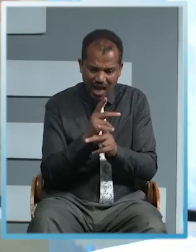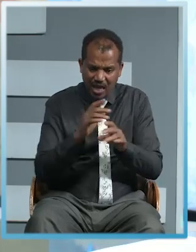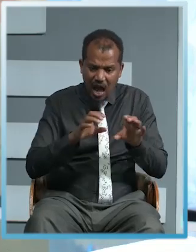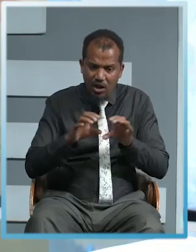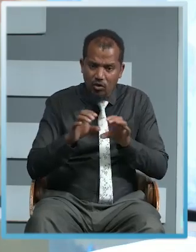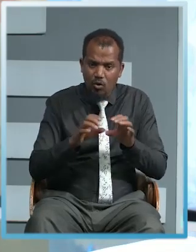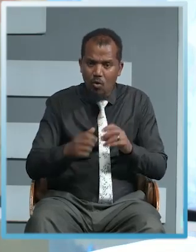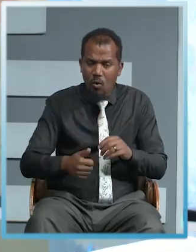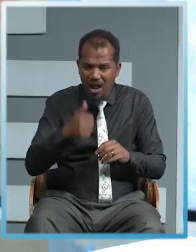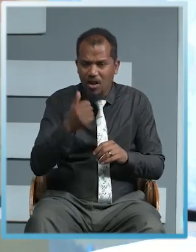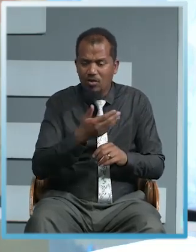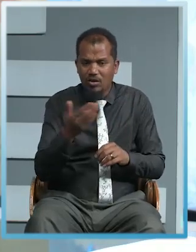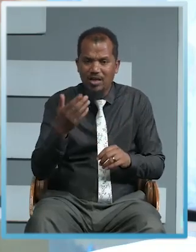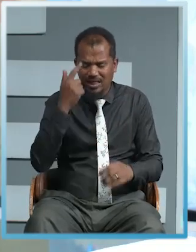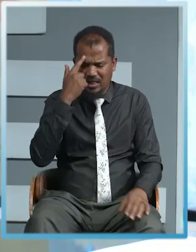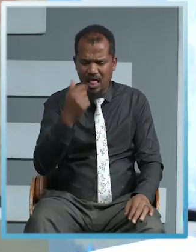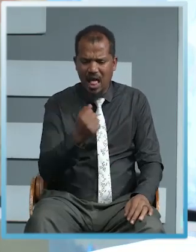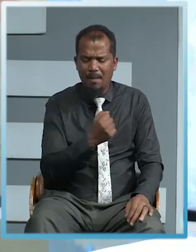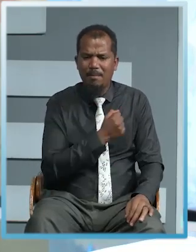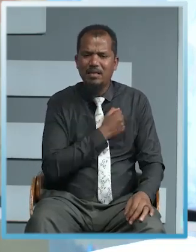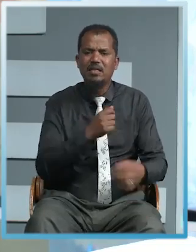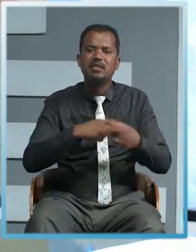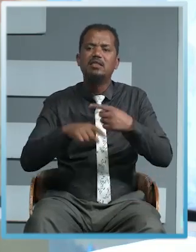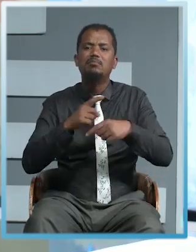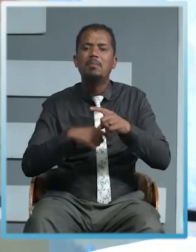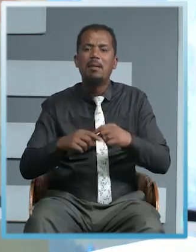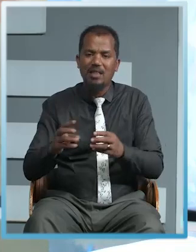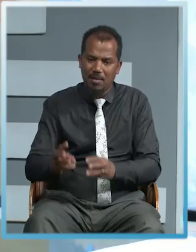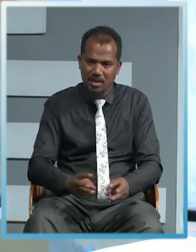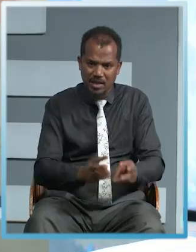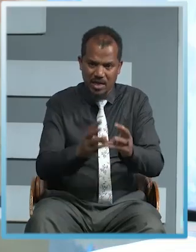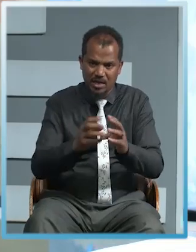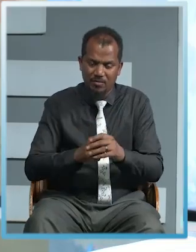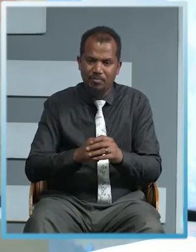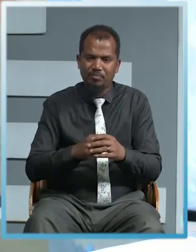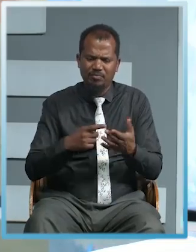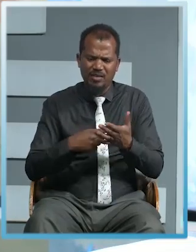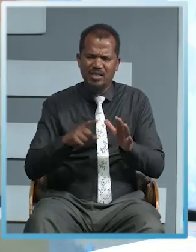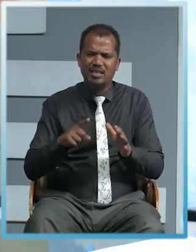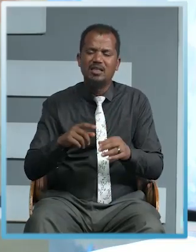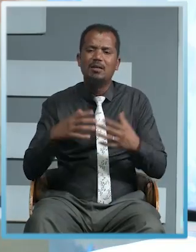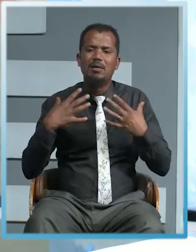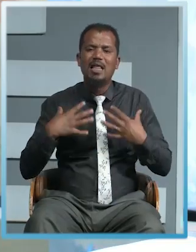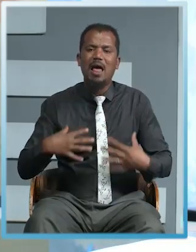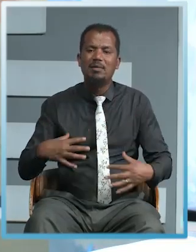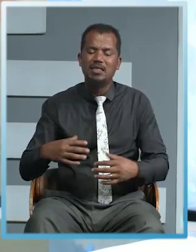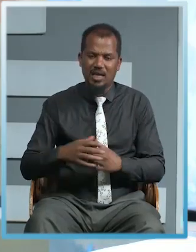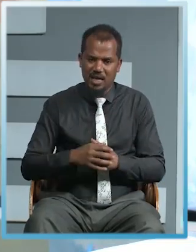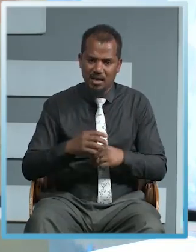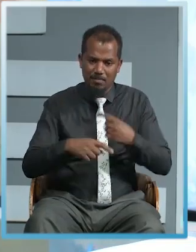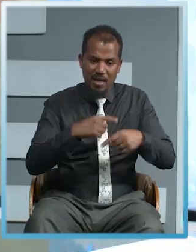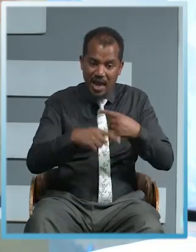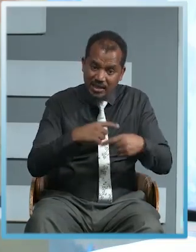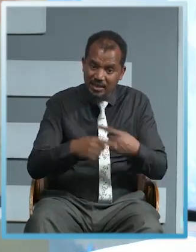አድርጎ ዋናው ነገር ተአማኒነትን በሚያመጣ መንገድ ግልጽነትን በተላበሰ መንገድ